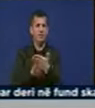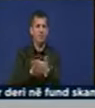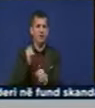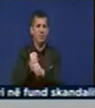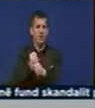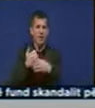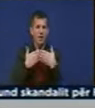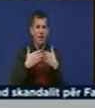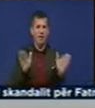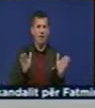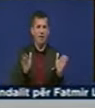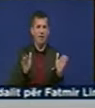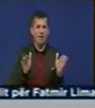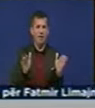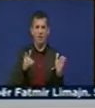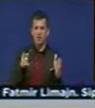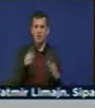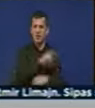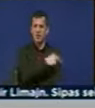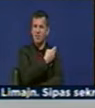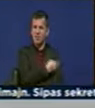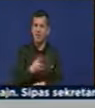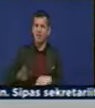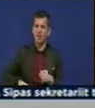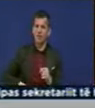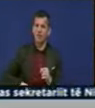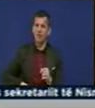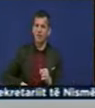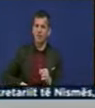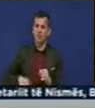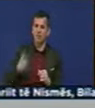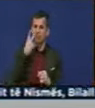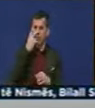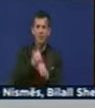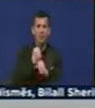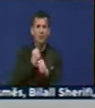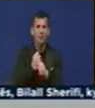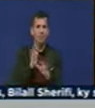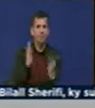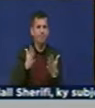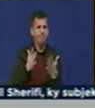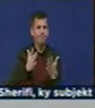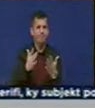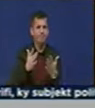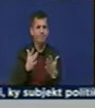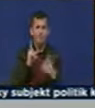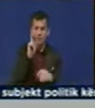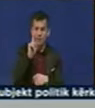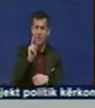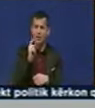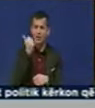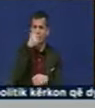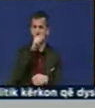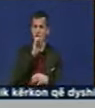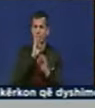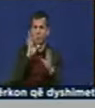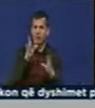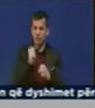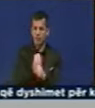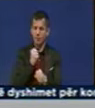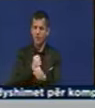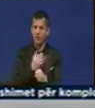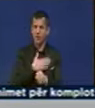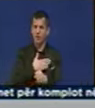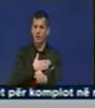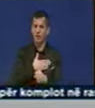të hapur maternitetin, ku fatkeqësisht kjo nuk po funksionon ende, por jo nga puna jonë,